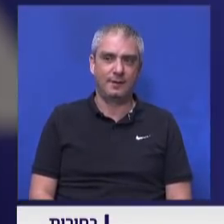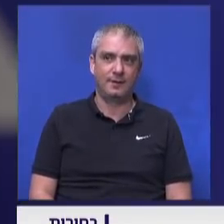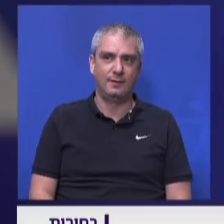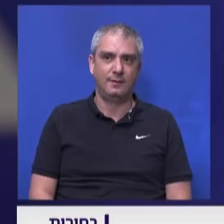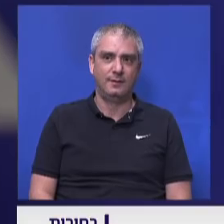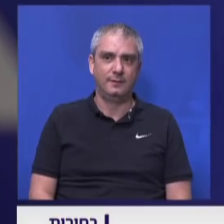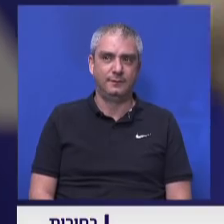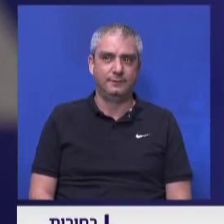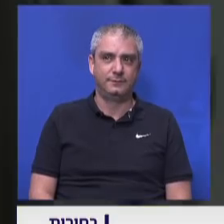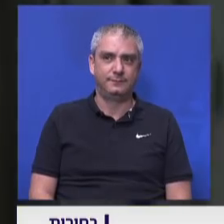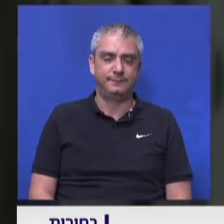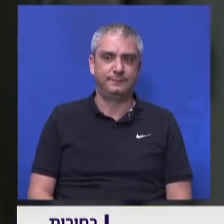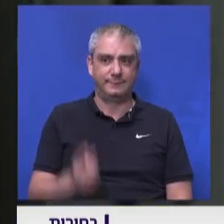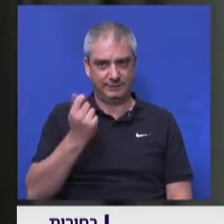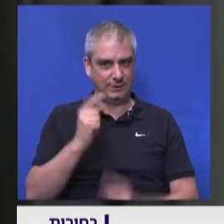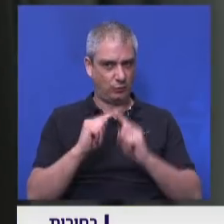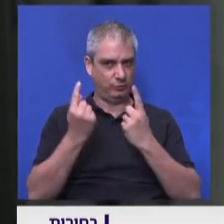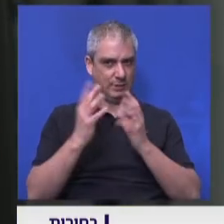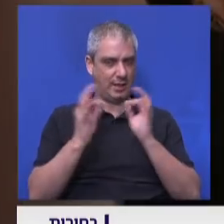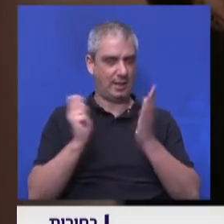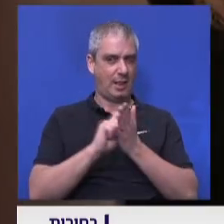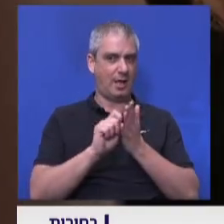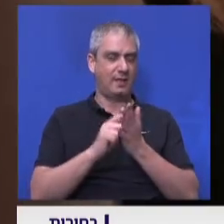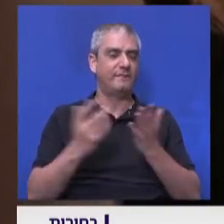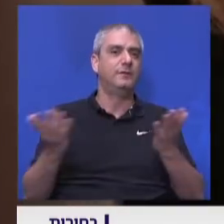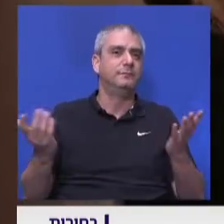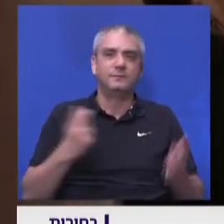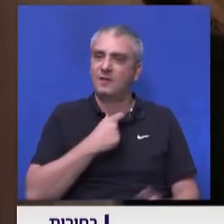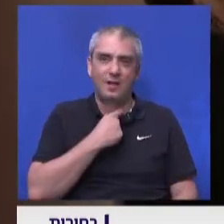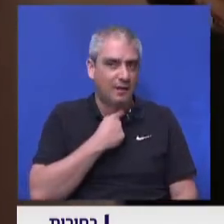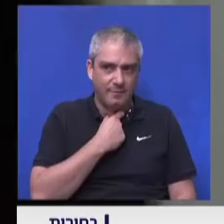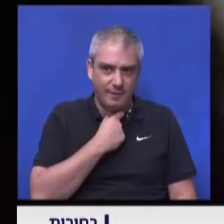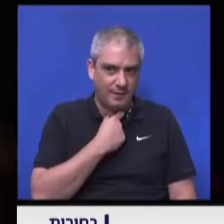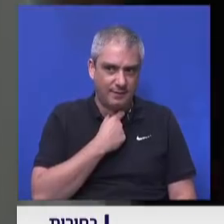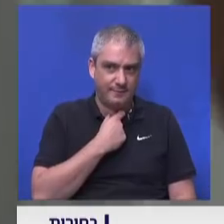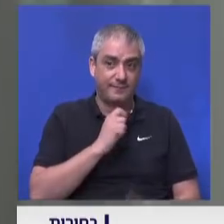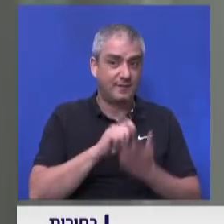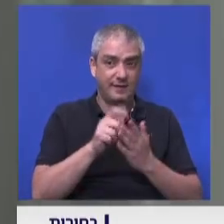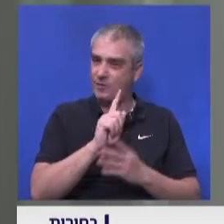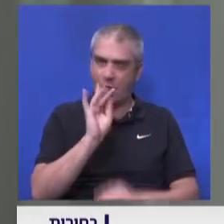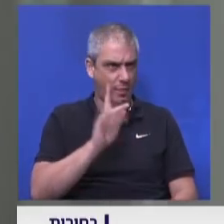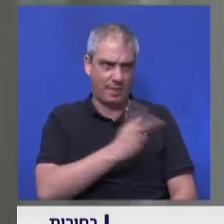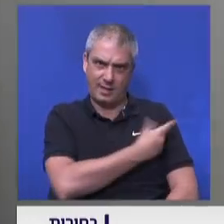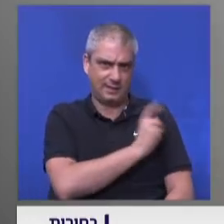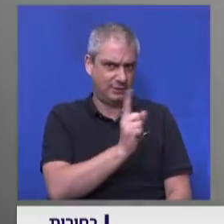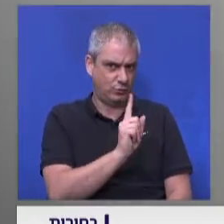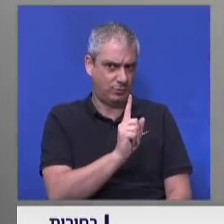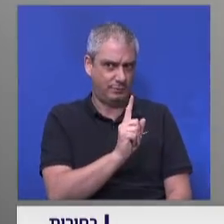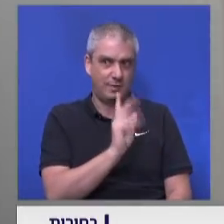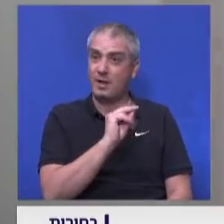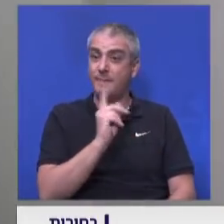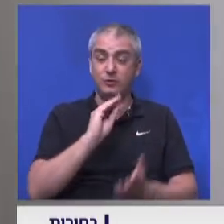זה אולי קצת מוזר להתחיל ככה כתבה, אבל כנראה אין ברירה. הכתבה הזאת היא לא נגד חיסונים, גם מי שחתום עליה